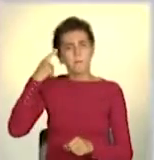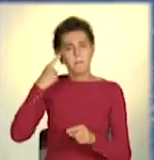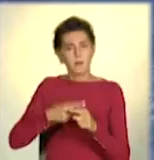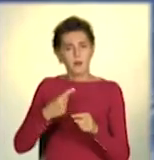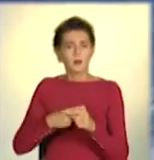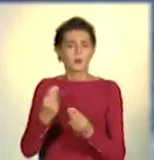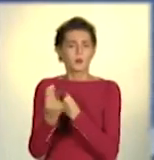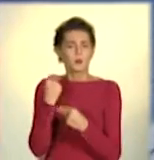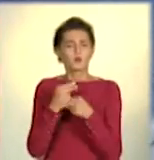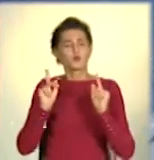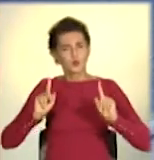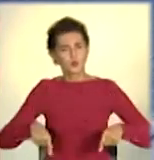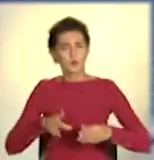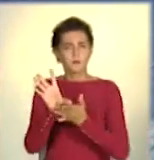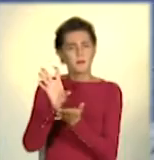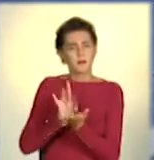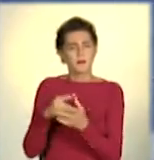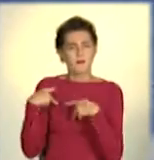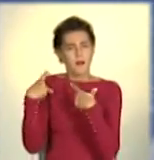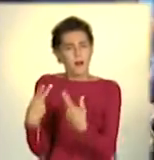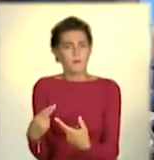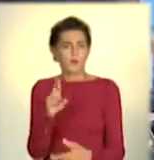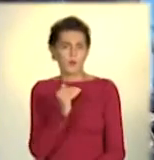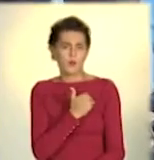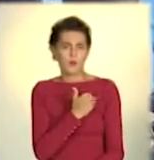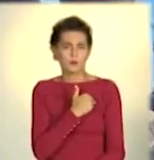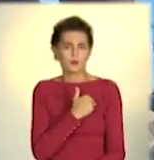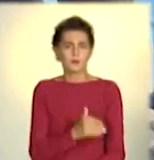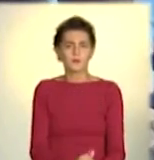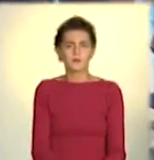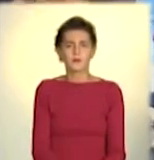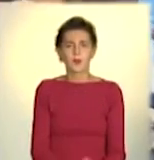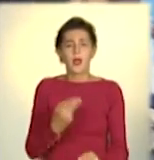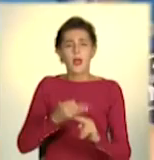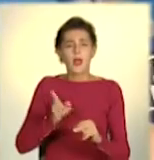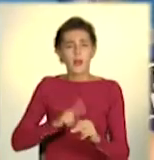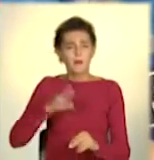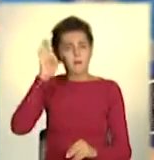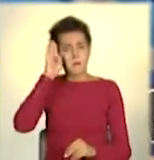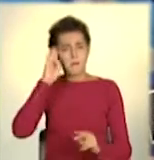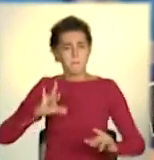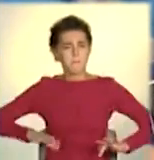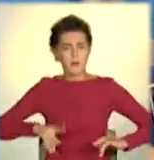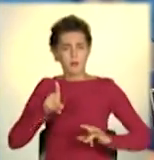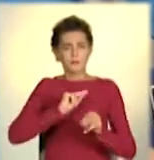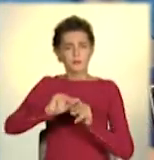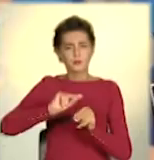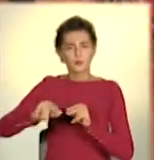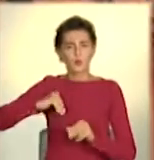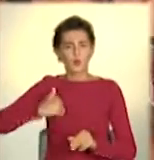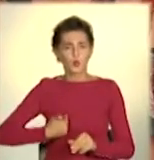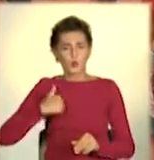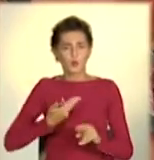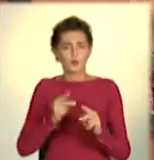примір. Повторюю за ним його рухання і хочу бути таким, як він. Батіралі Карімов тренує юних чемпіонів у звичайному спортзалі однієї зі